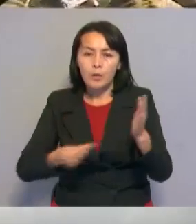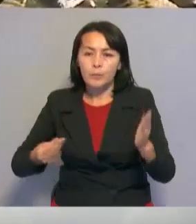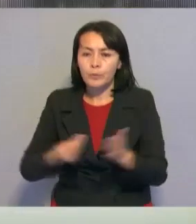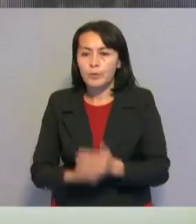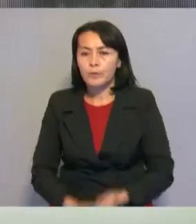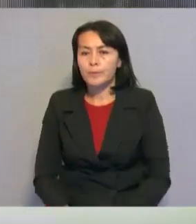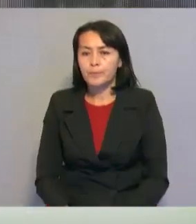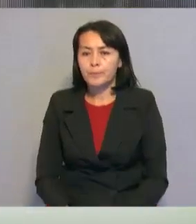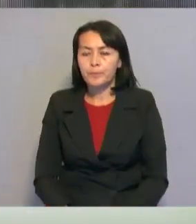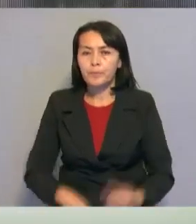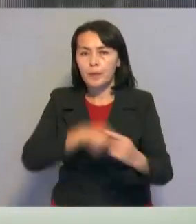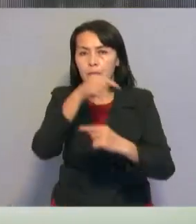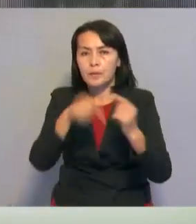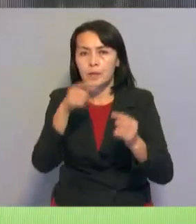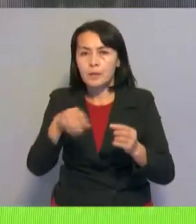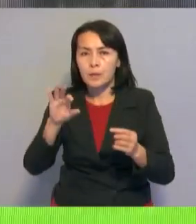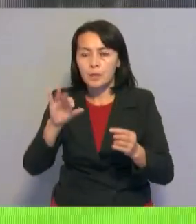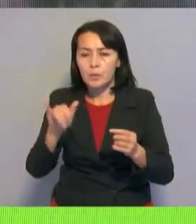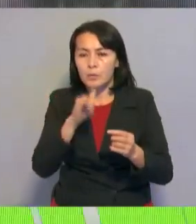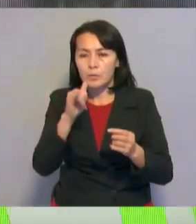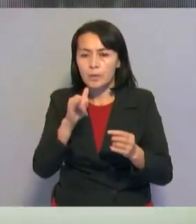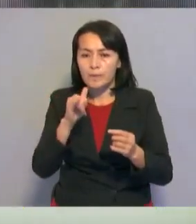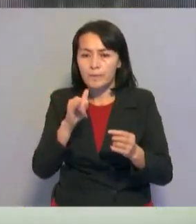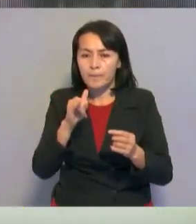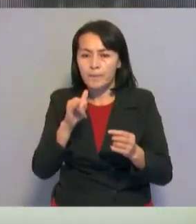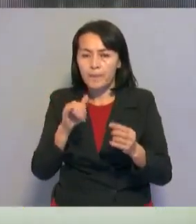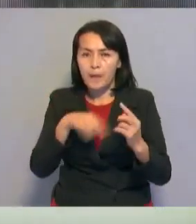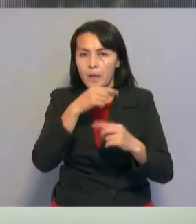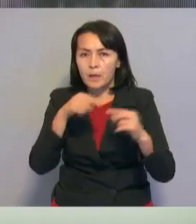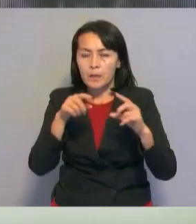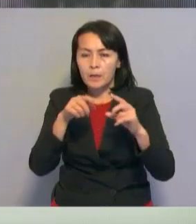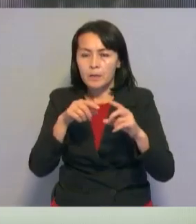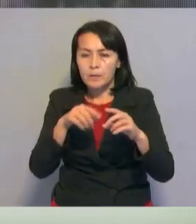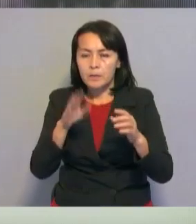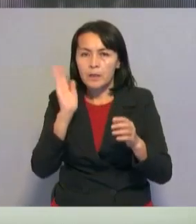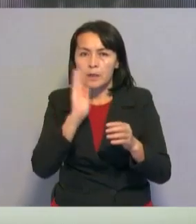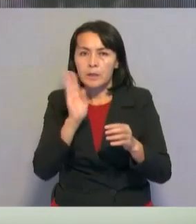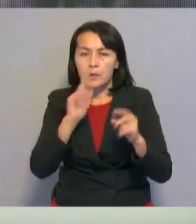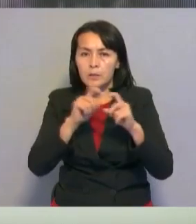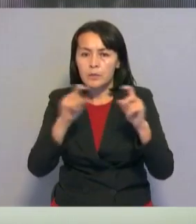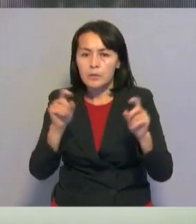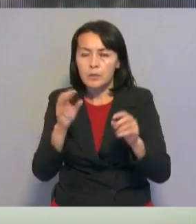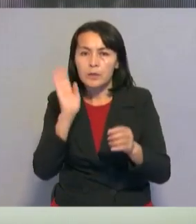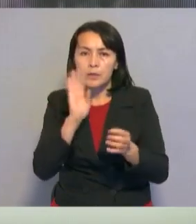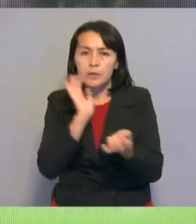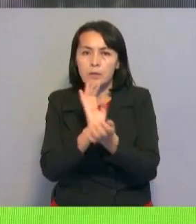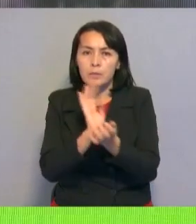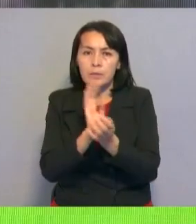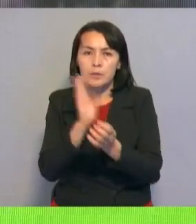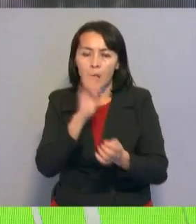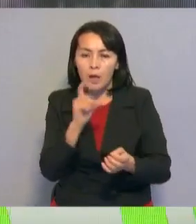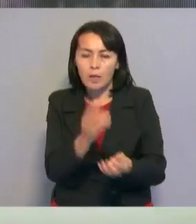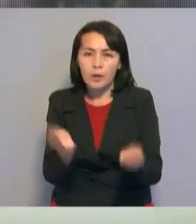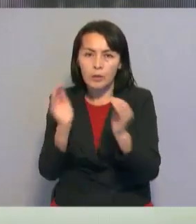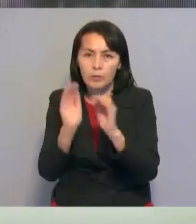арқалайды. Жеке кәсіпкер Усманова кәсіпкерлік нысаны кәріз құбыры арқылы сарқынды суларын каналға төгіп